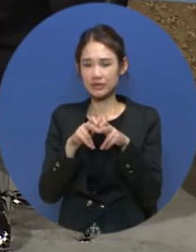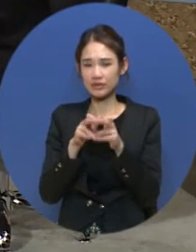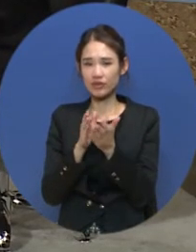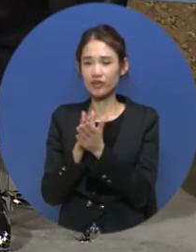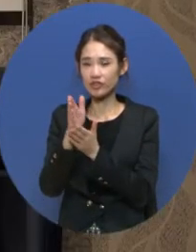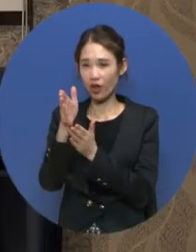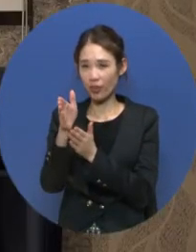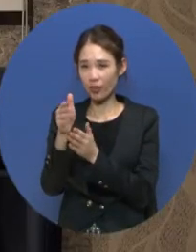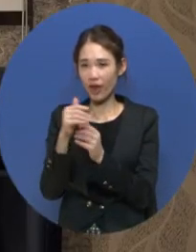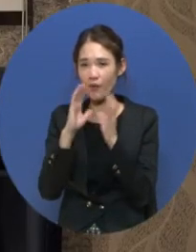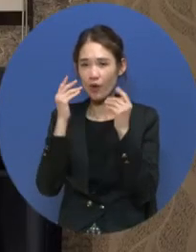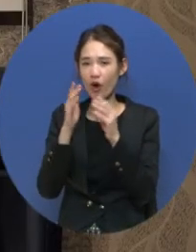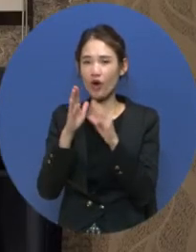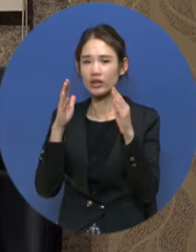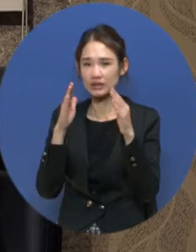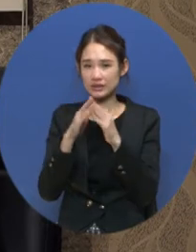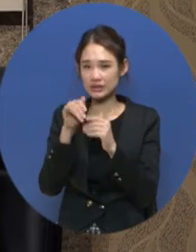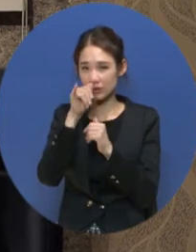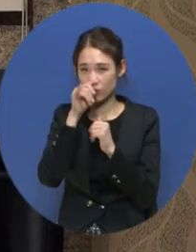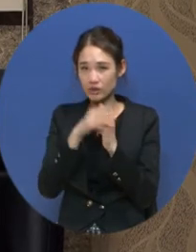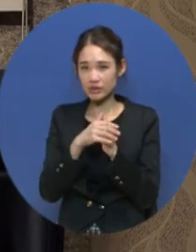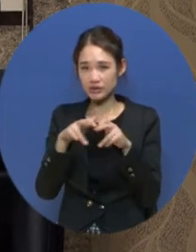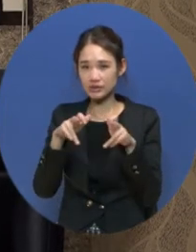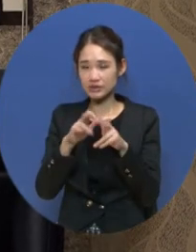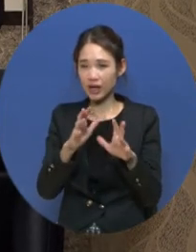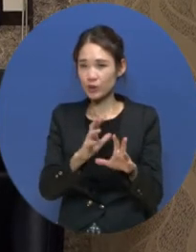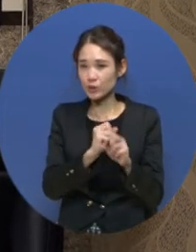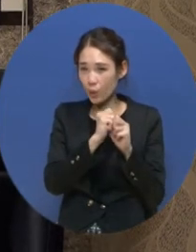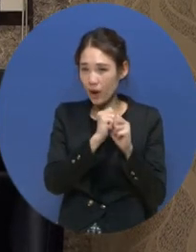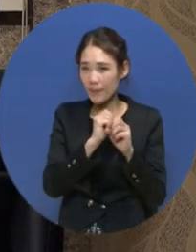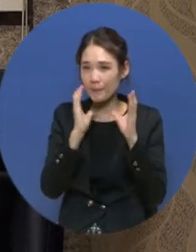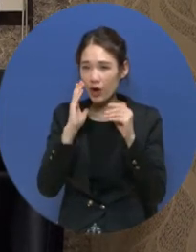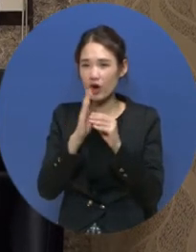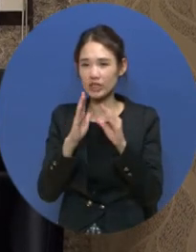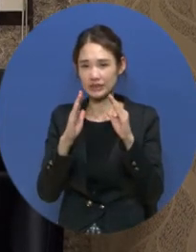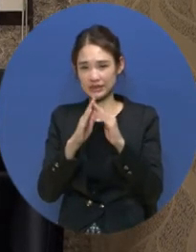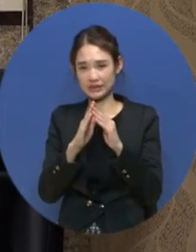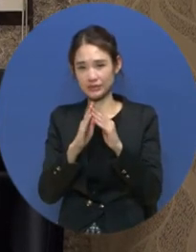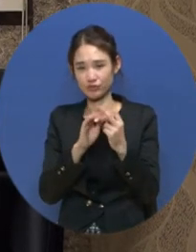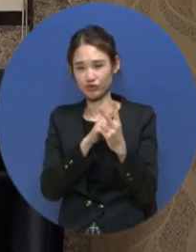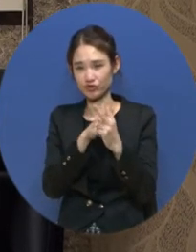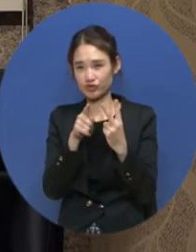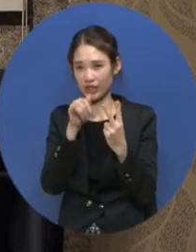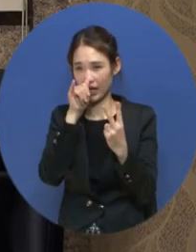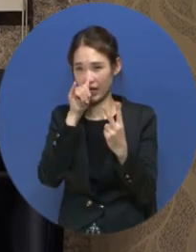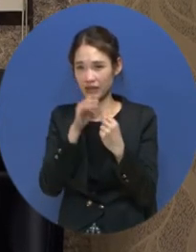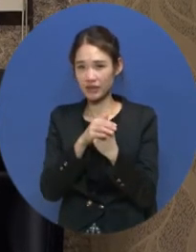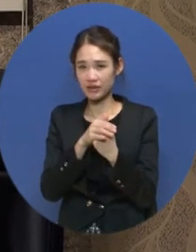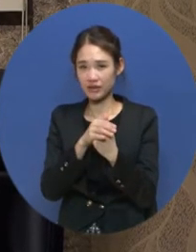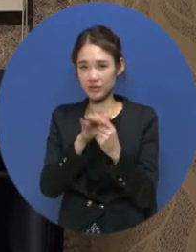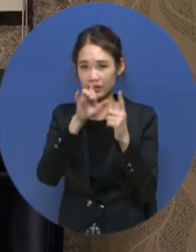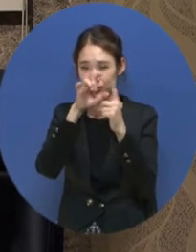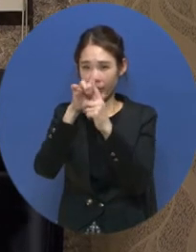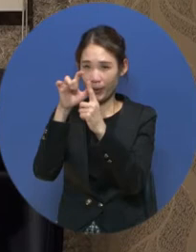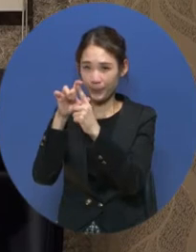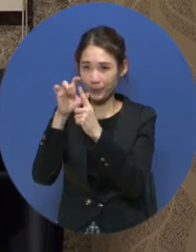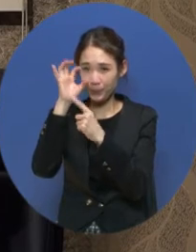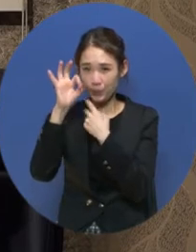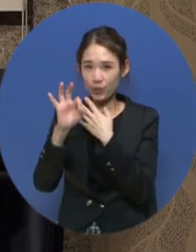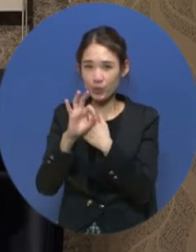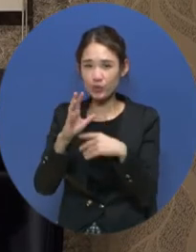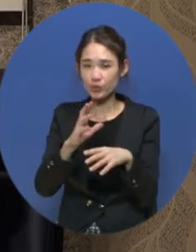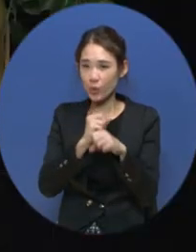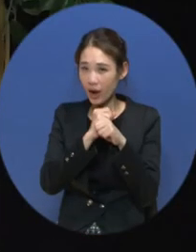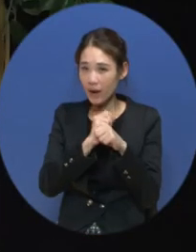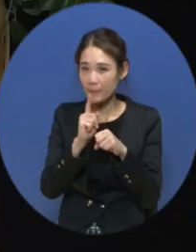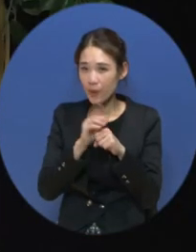장애 전담 어린이집이라는 게 있고 예. 장애 통합 어린이집이라는 게 있어요. 이게 낱말 뜻에서 보듯이